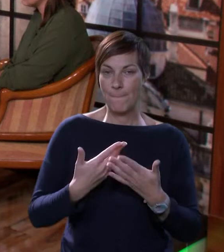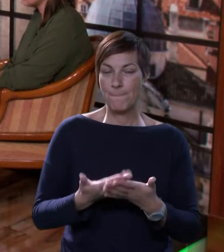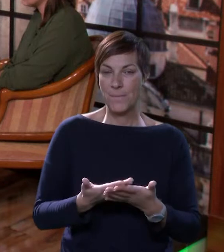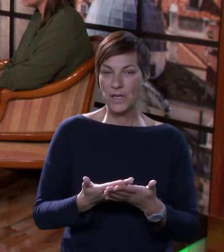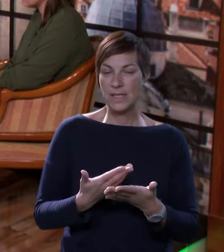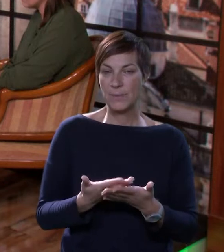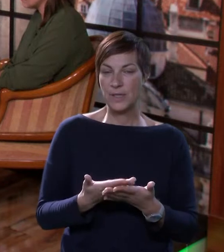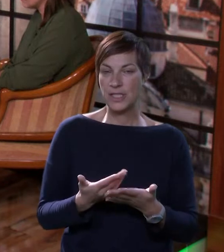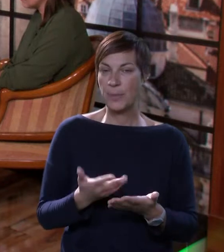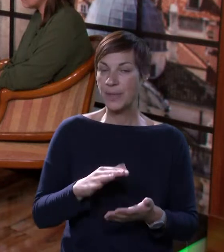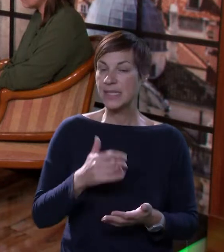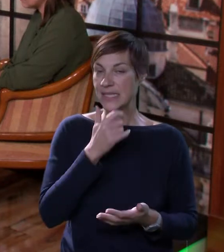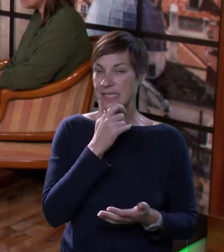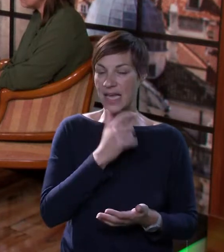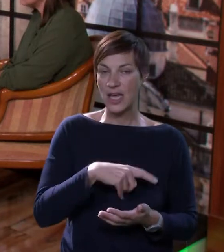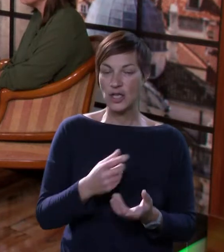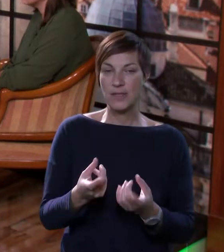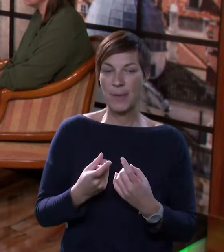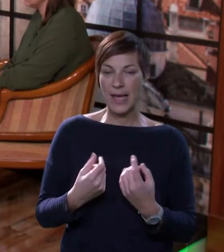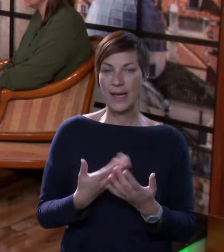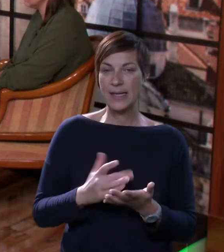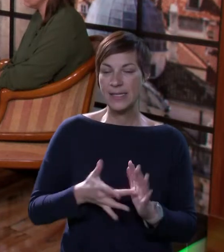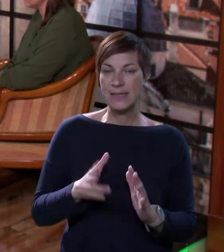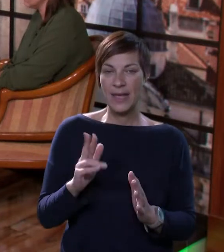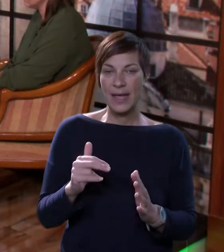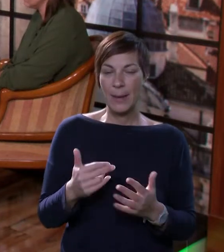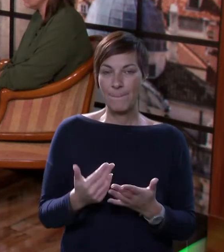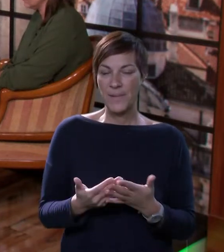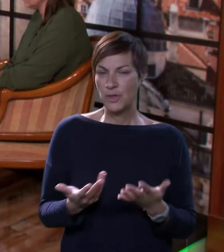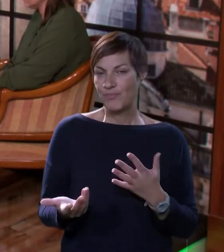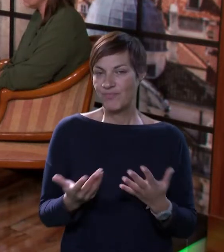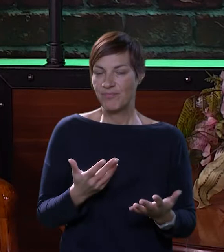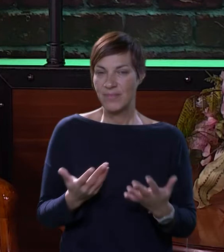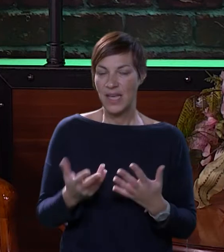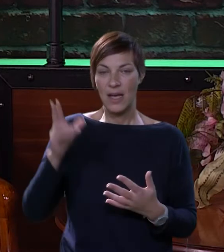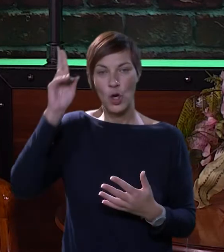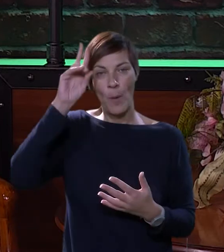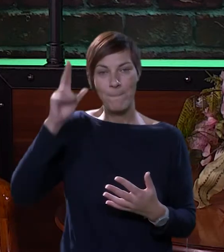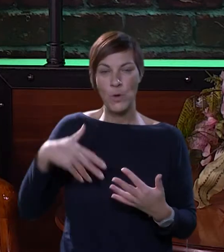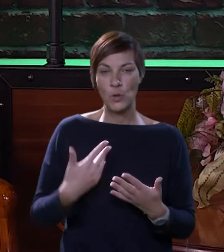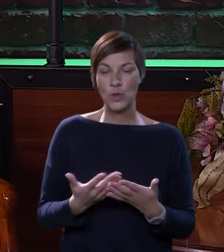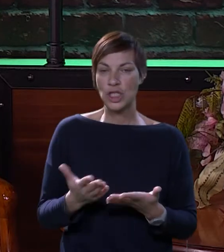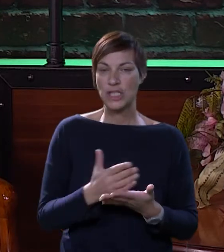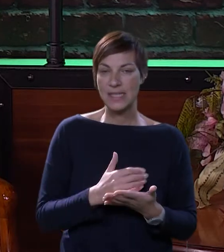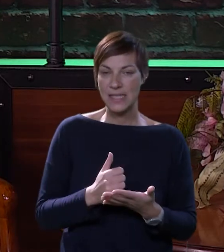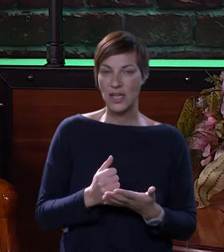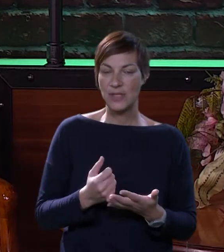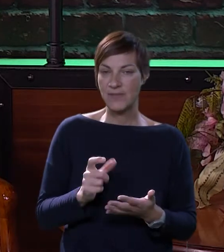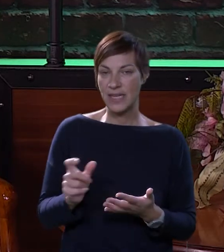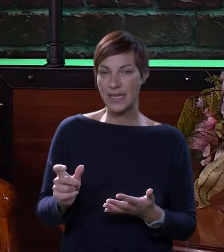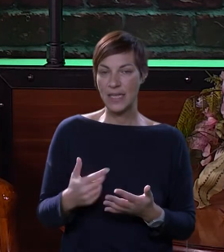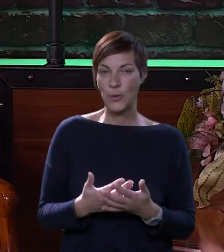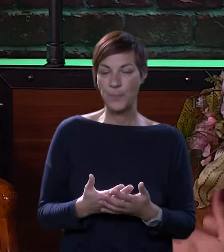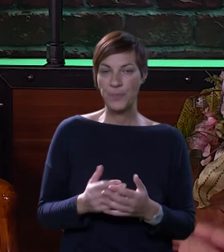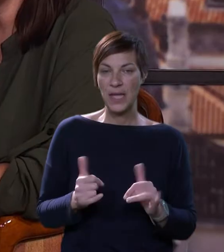poticaj, poticaj će im biti odrasla osoba, ali zapravo svi imaju nekako mogućnosti da ostvare taj svoj